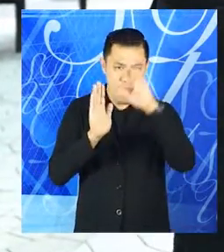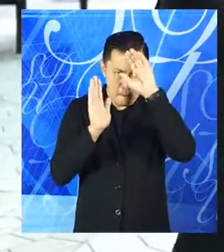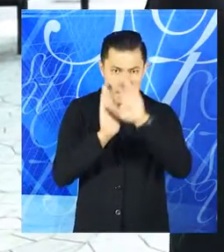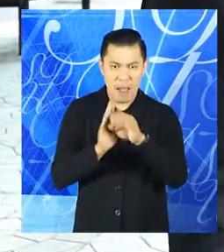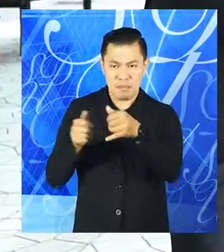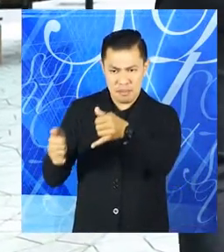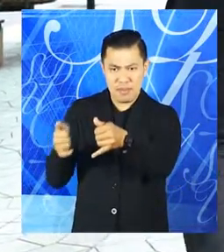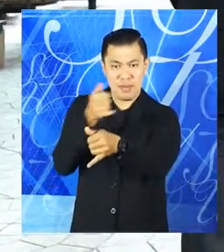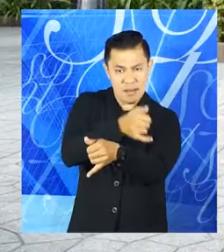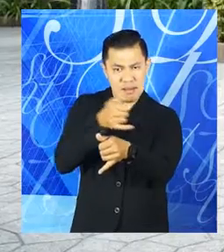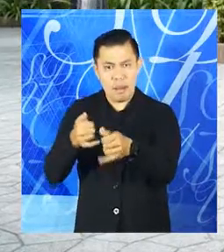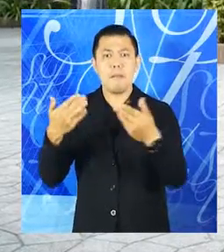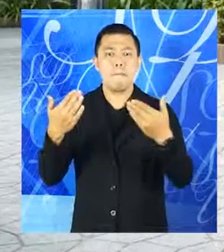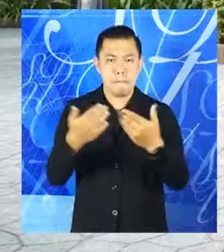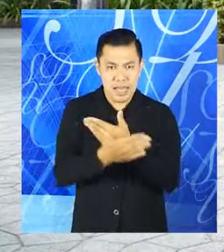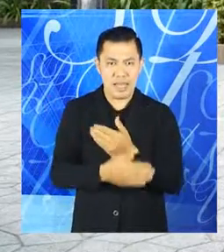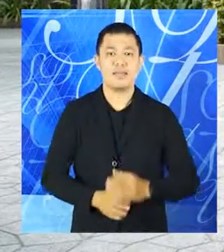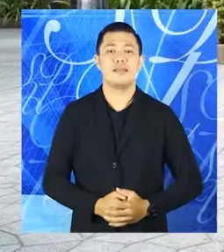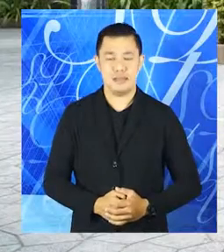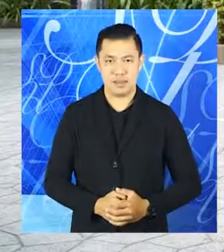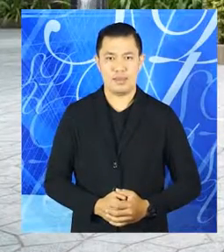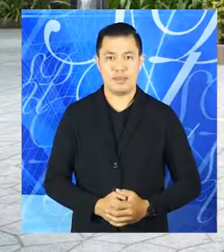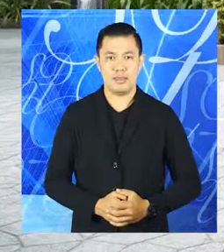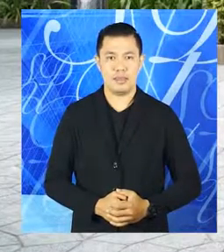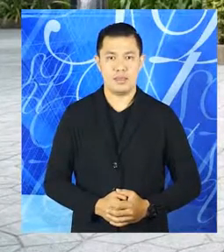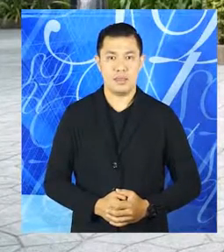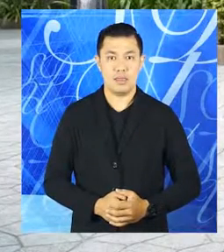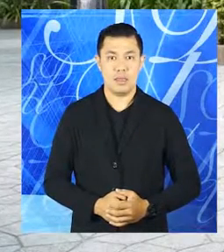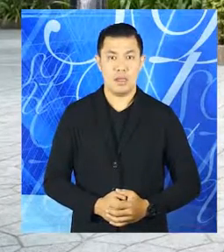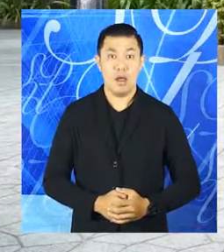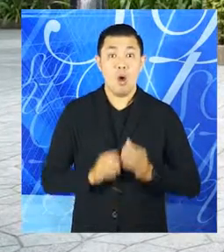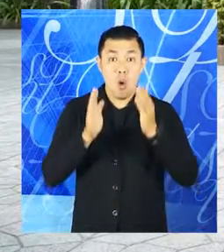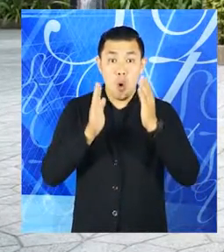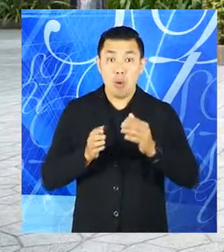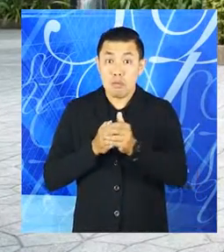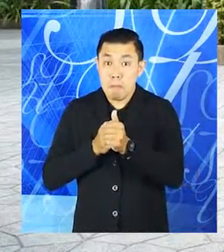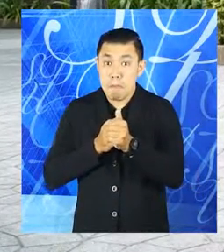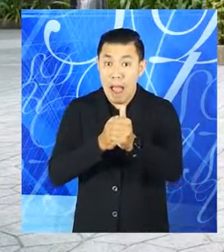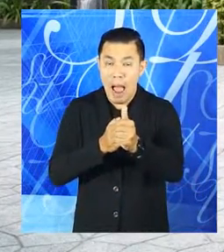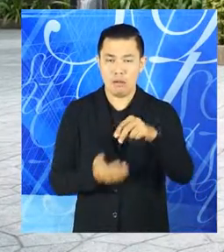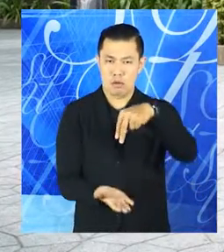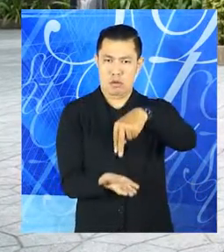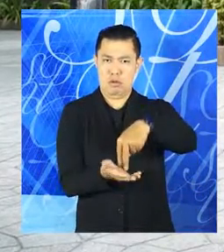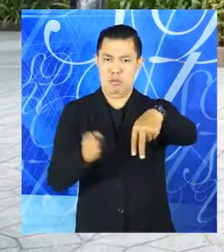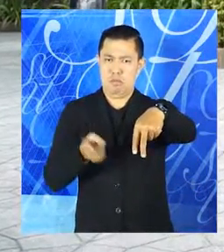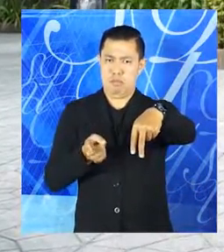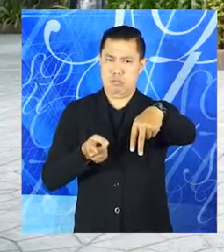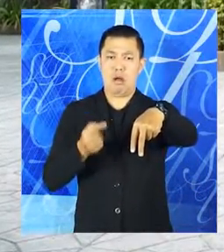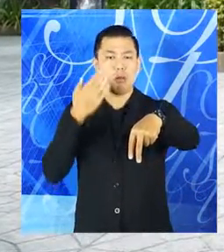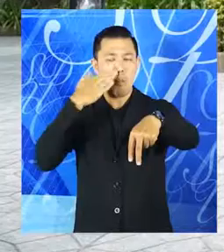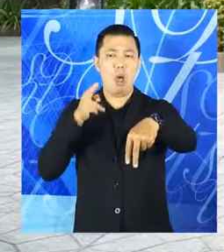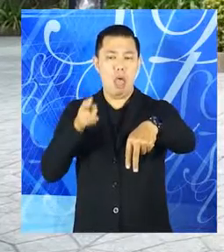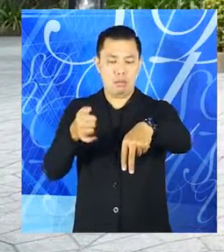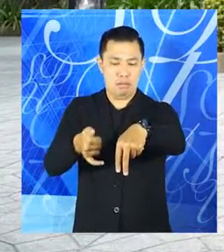าในกรณีที่จับด้านขวาอยู่คนนำทางจะยืนนิ่งๆให้คนตาบอดเปลี่ยนข้างน